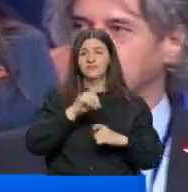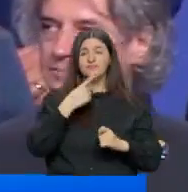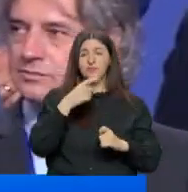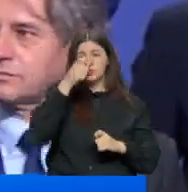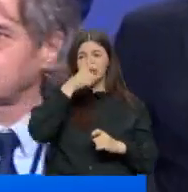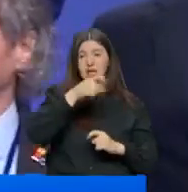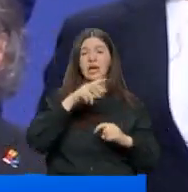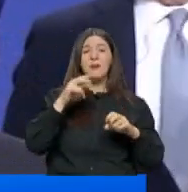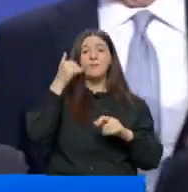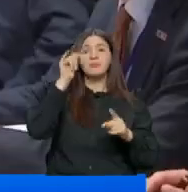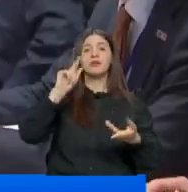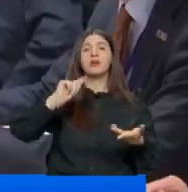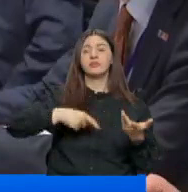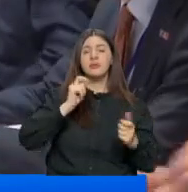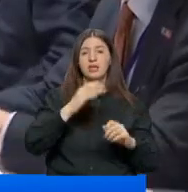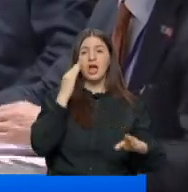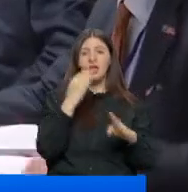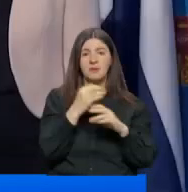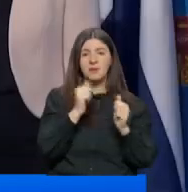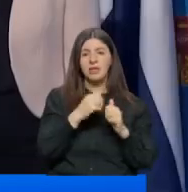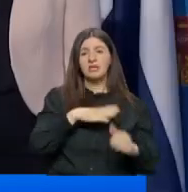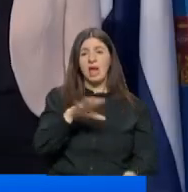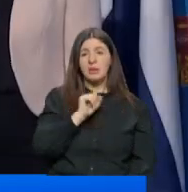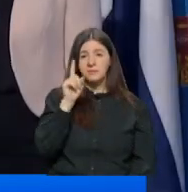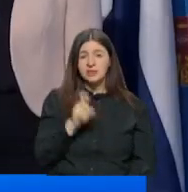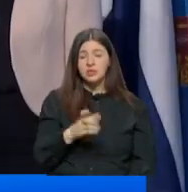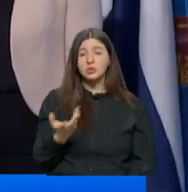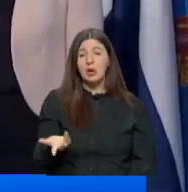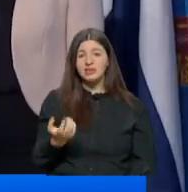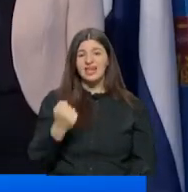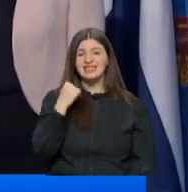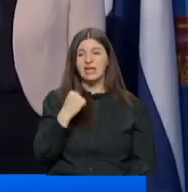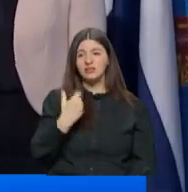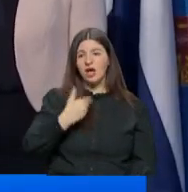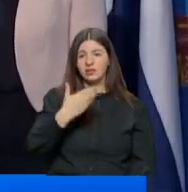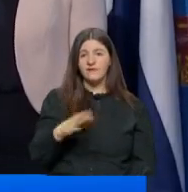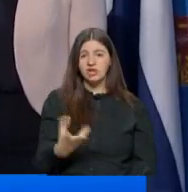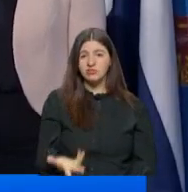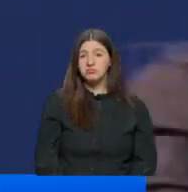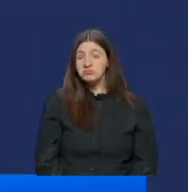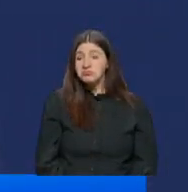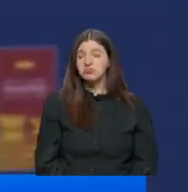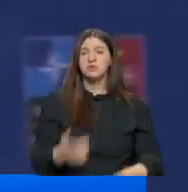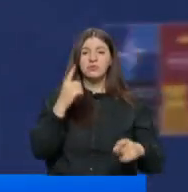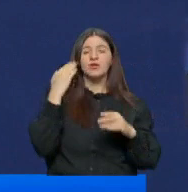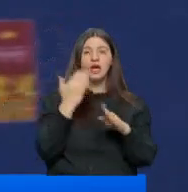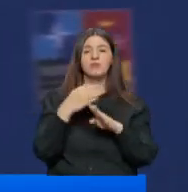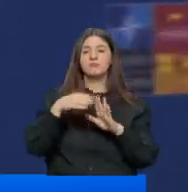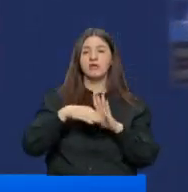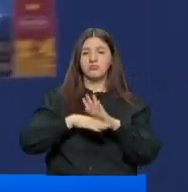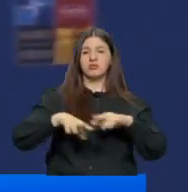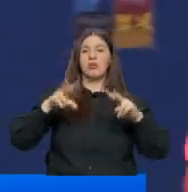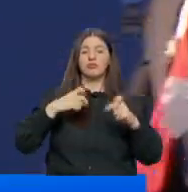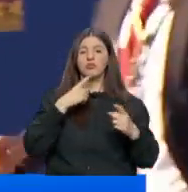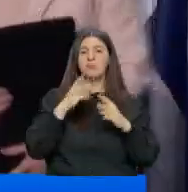Türkiye, Madrid'de imzalanan muhtırayla istediğini aldı mı, yoksa sert tutumundan vaz mı geçti? Muhtıranın maddelerini masaya